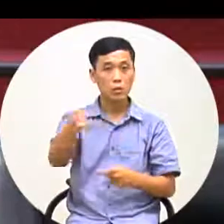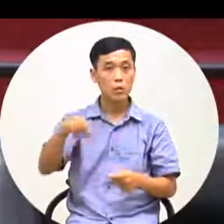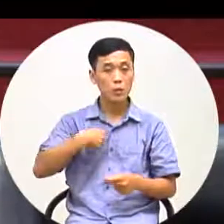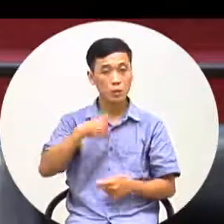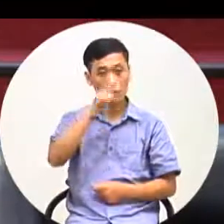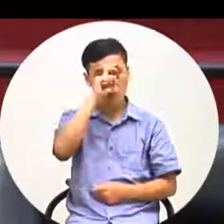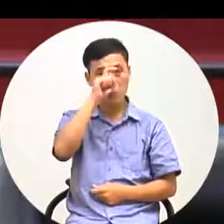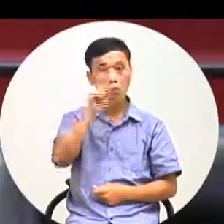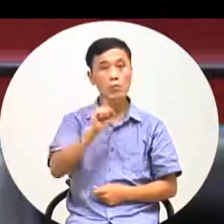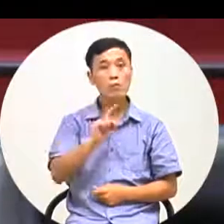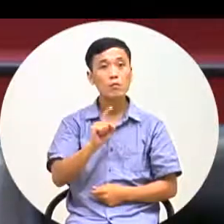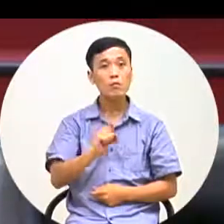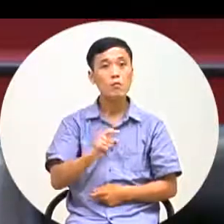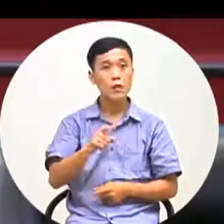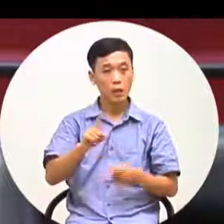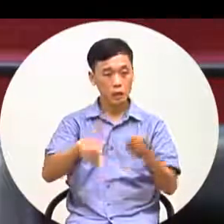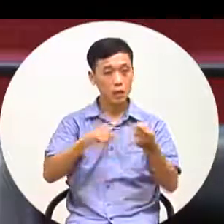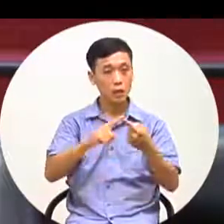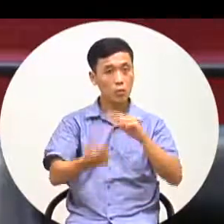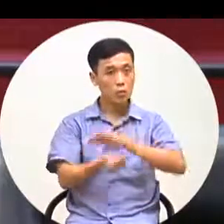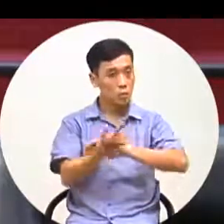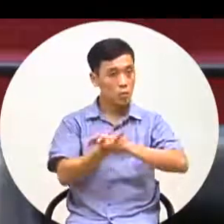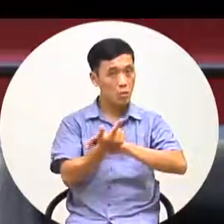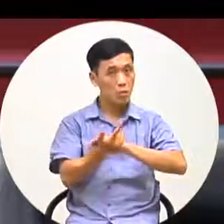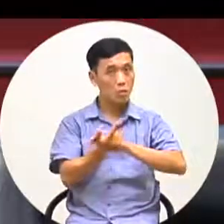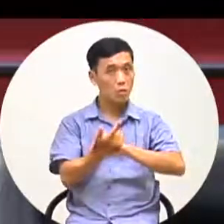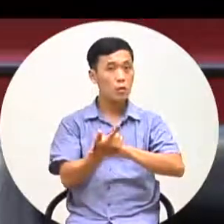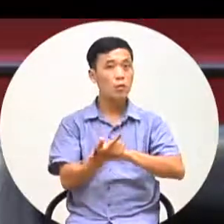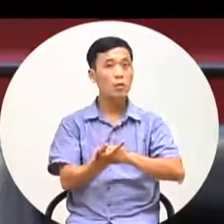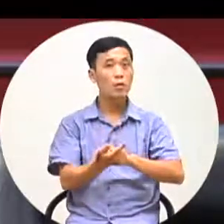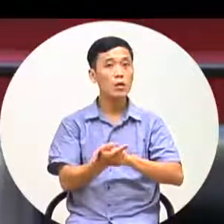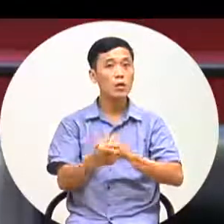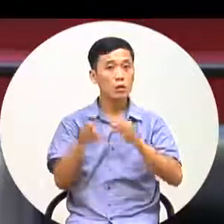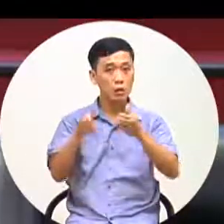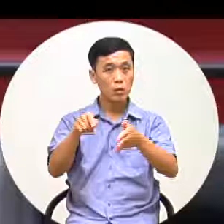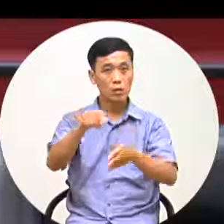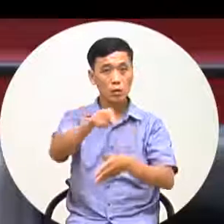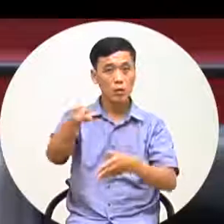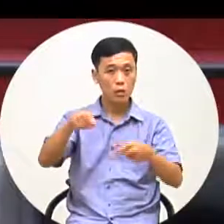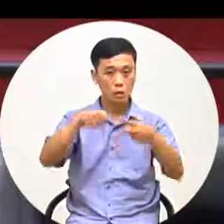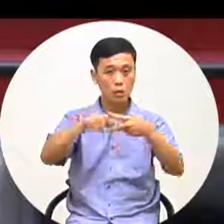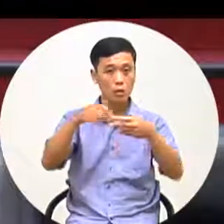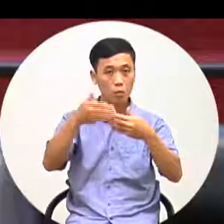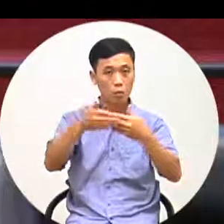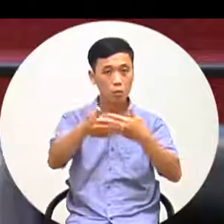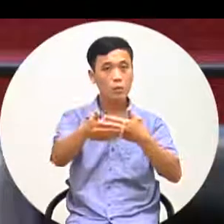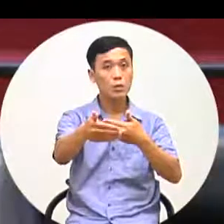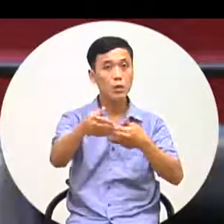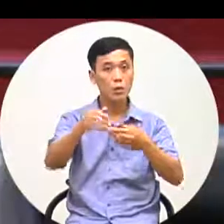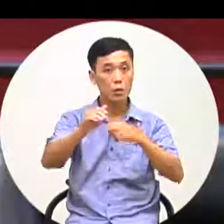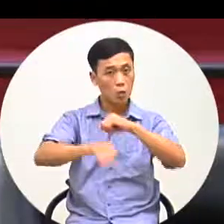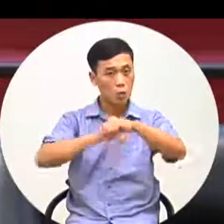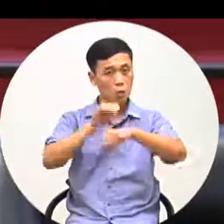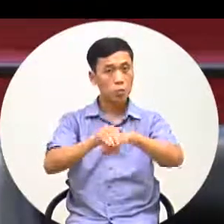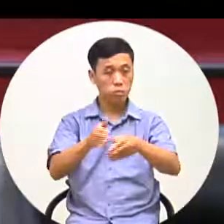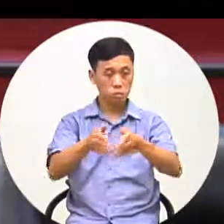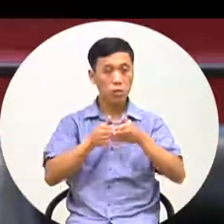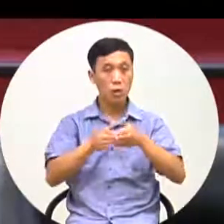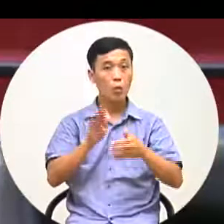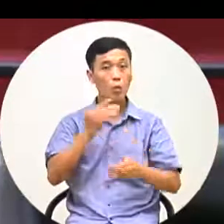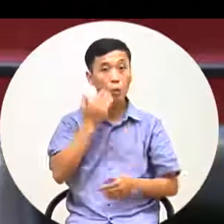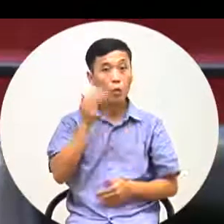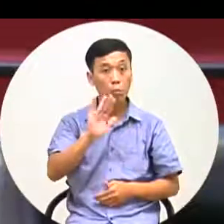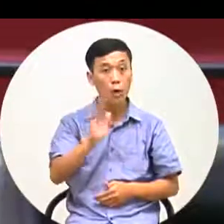快，啊，赶快的把 这些工程呢赶快把它做好，不然赵局长我刚刚讲了几个，啊，可能